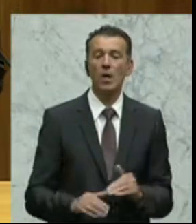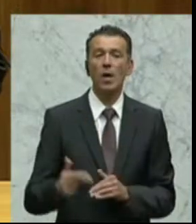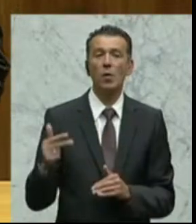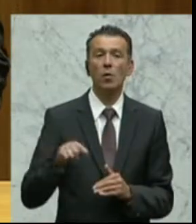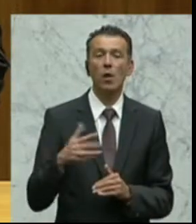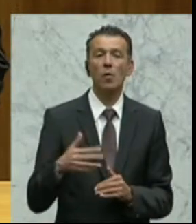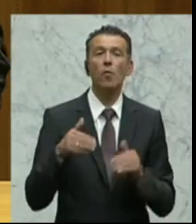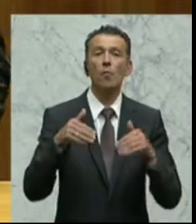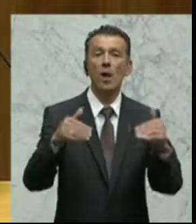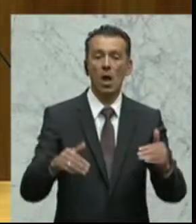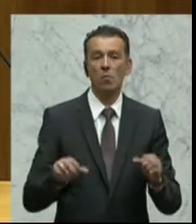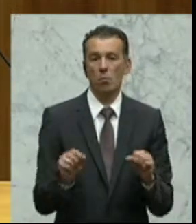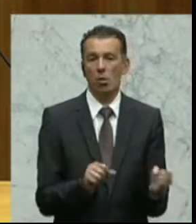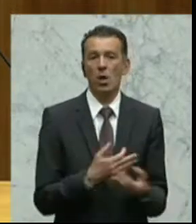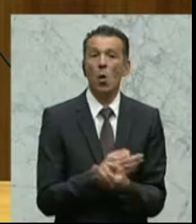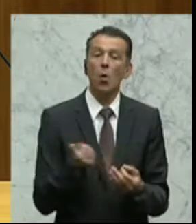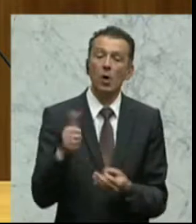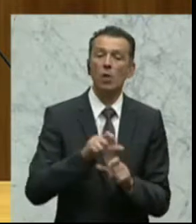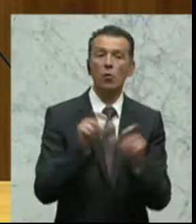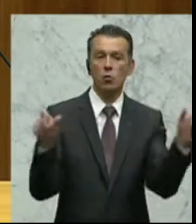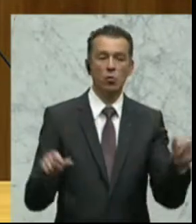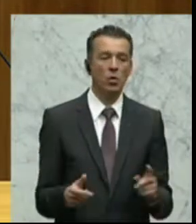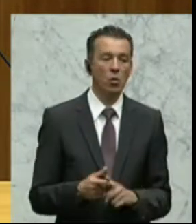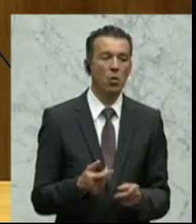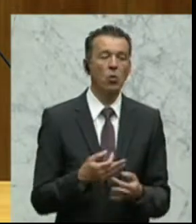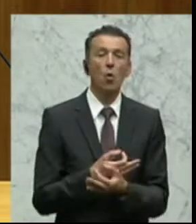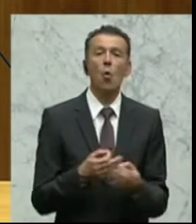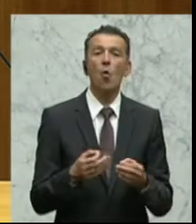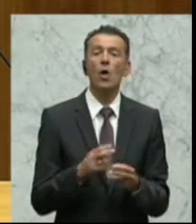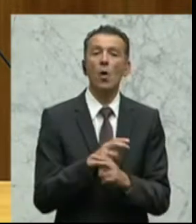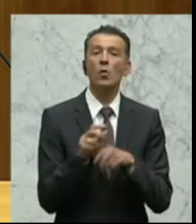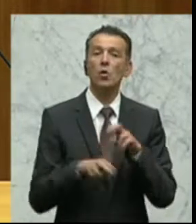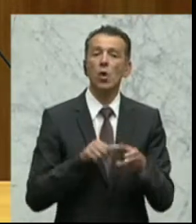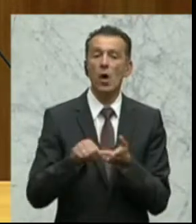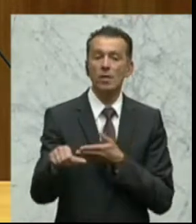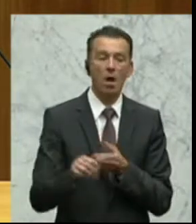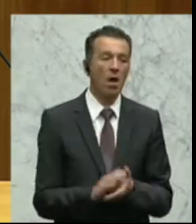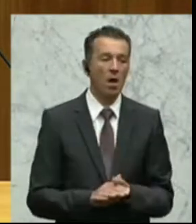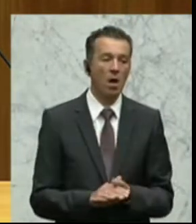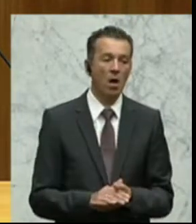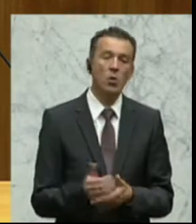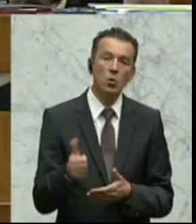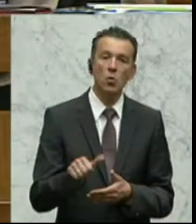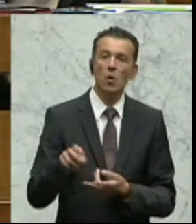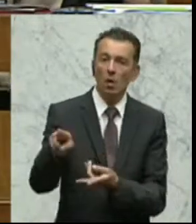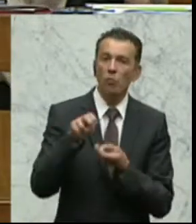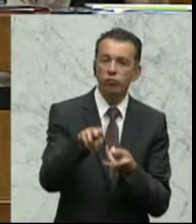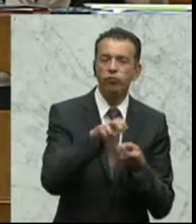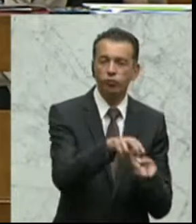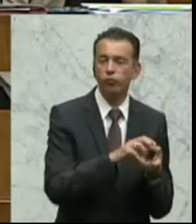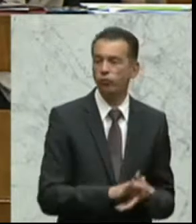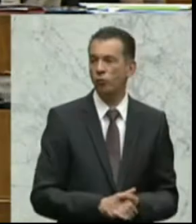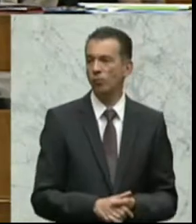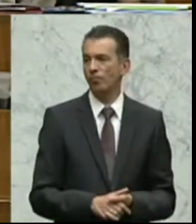ohne zusätzliche Schulden und ohne die österreichischen Steuerzahlerinnen und Steuerzahler zusätzlich zu schröpfen. So